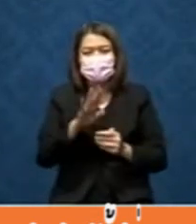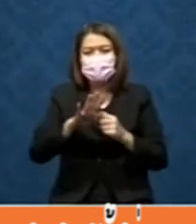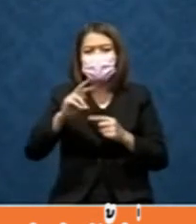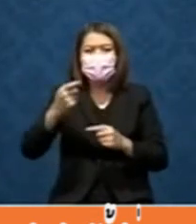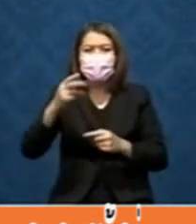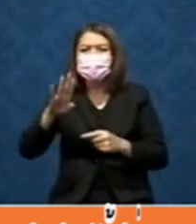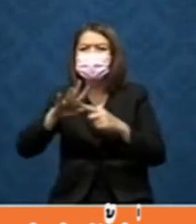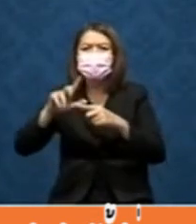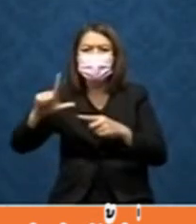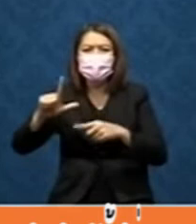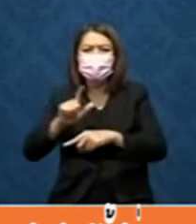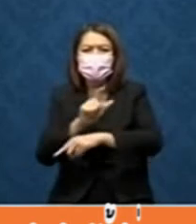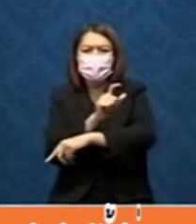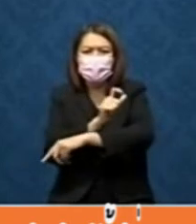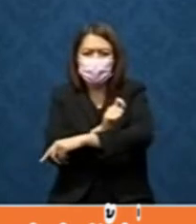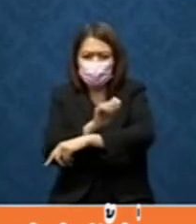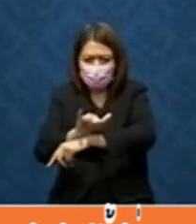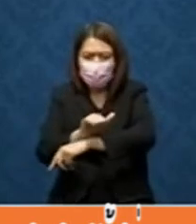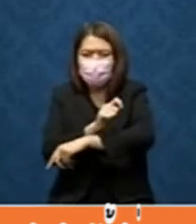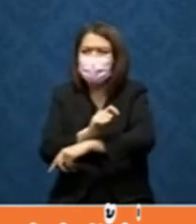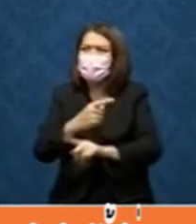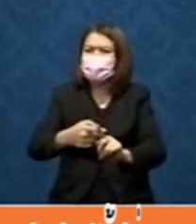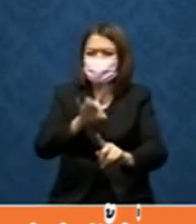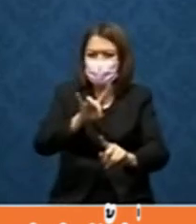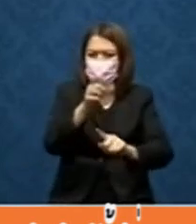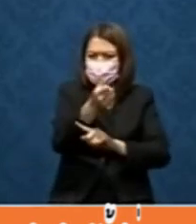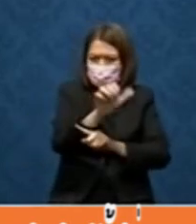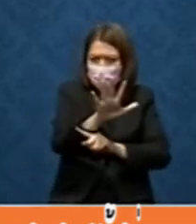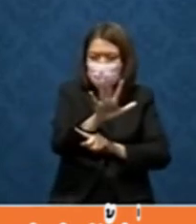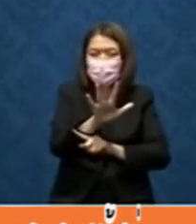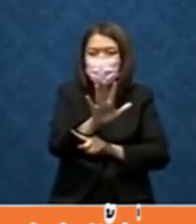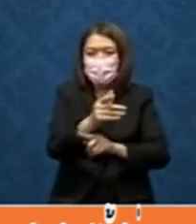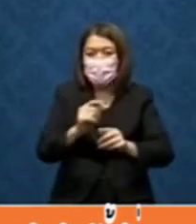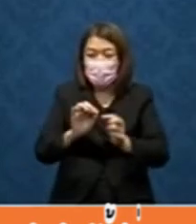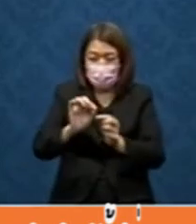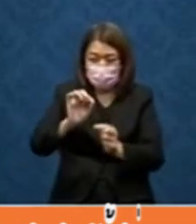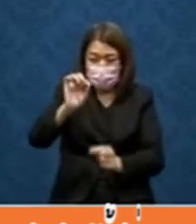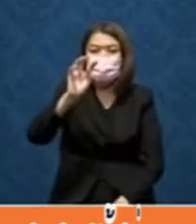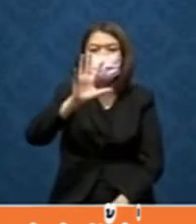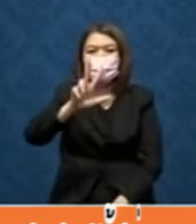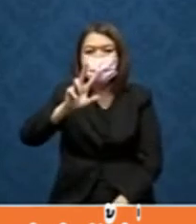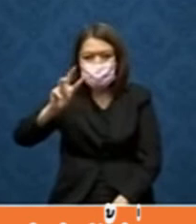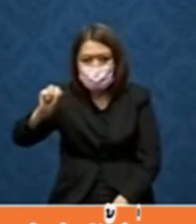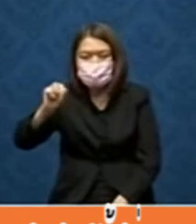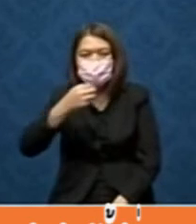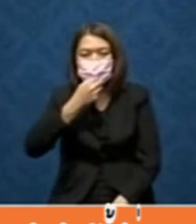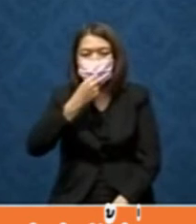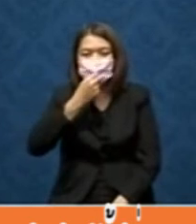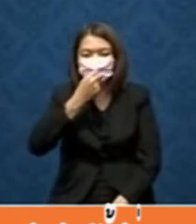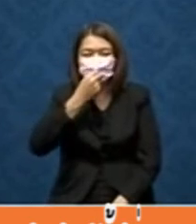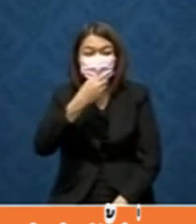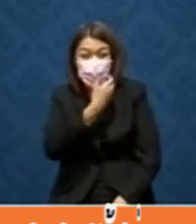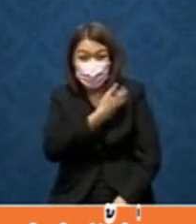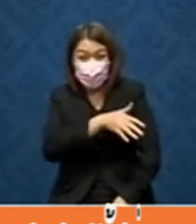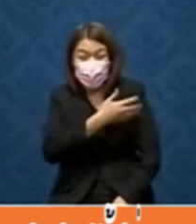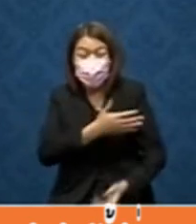เภอบางบานจงหดพนครสีรุยาท่วมมาตงแต่ 15 สิ้งหาคม 3 เมตรกว่าถาเห็ไครับ